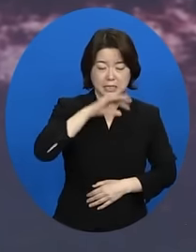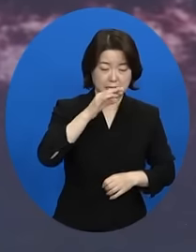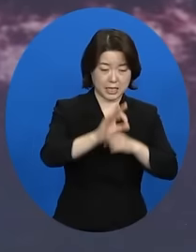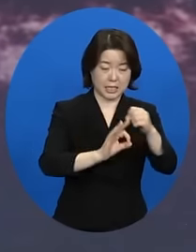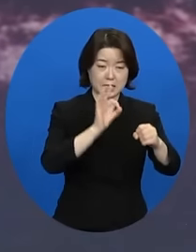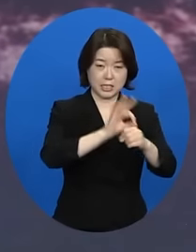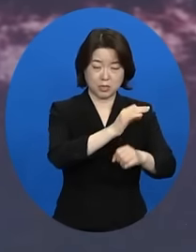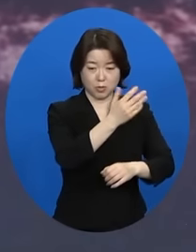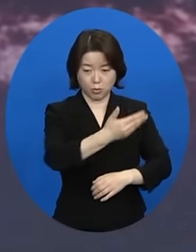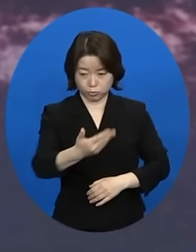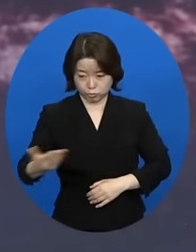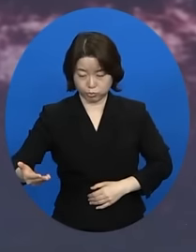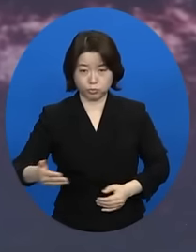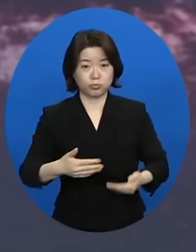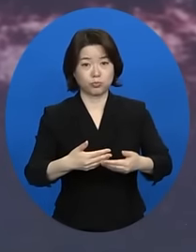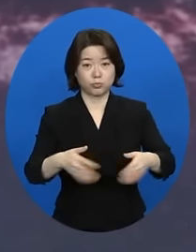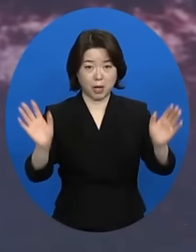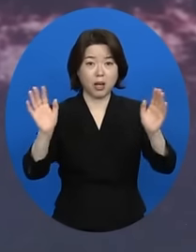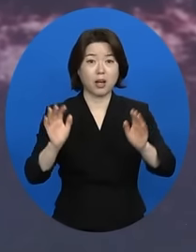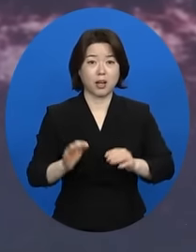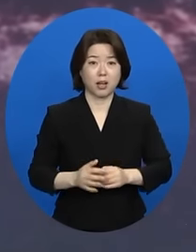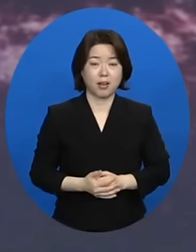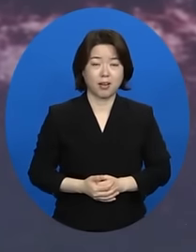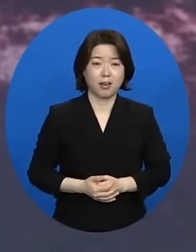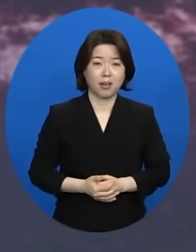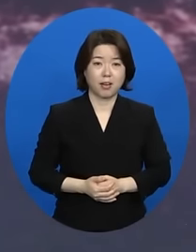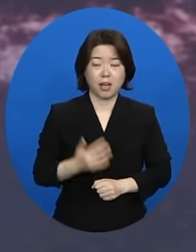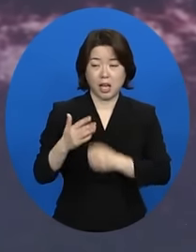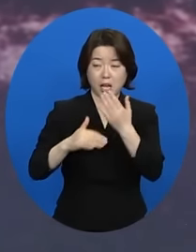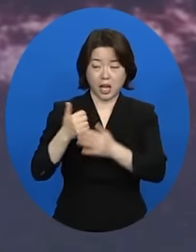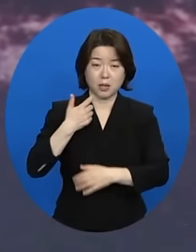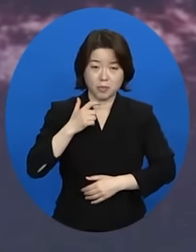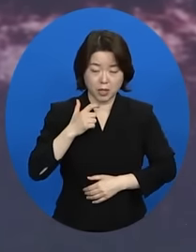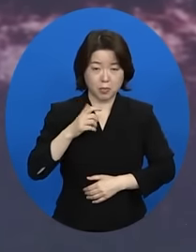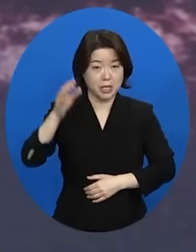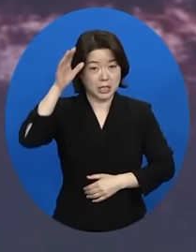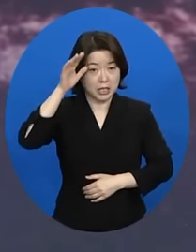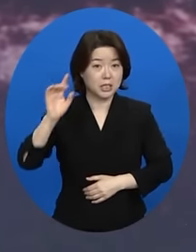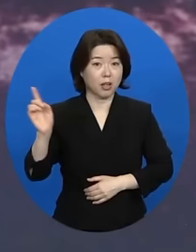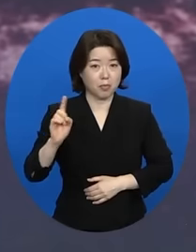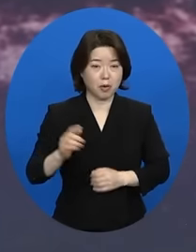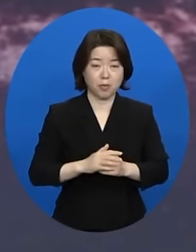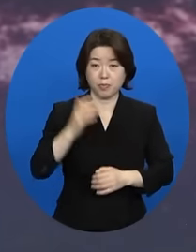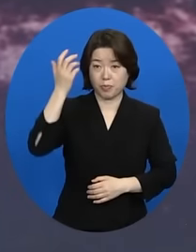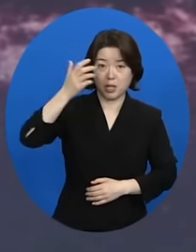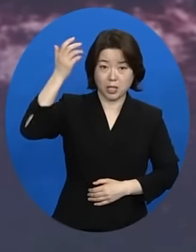세월이 흘러가 버립니다. 하나님은 야곱에게 무엇을 기대했냐면